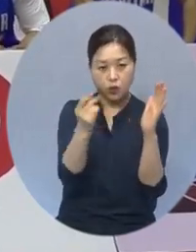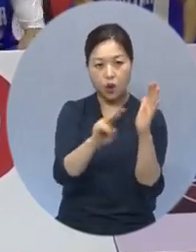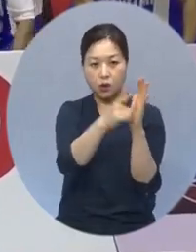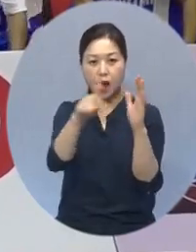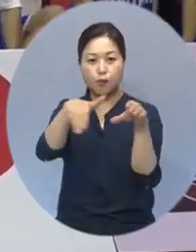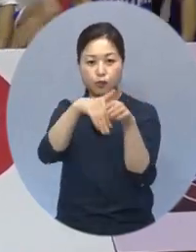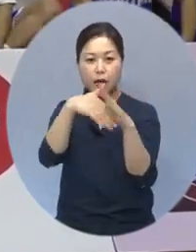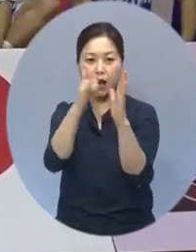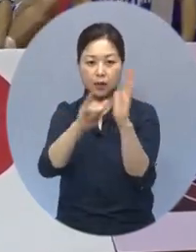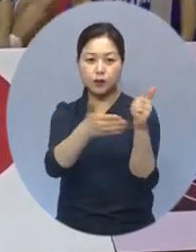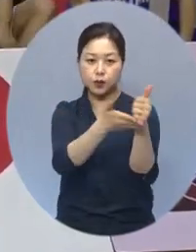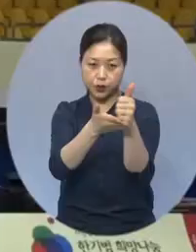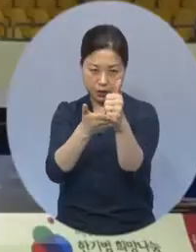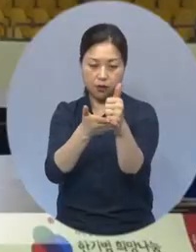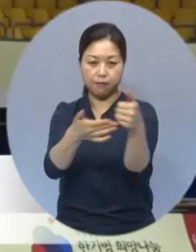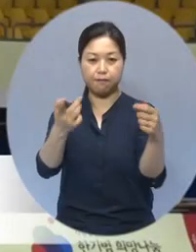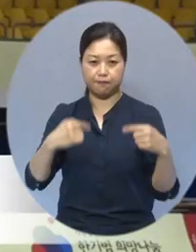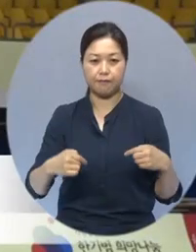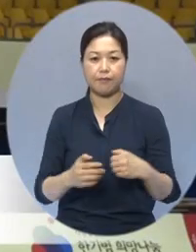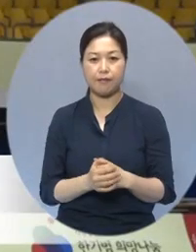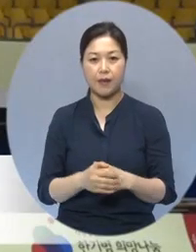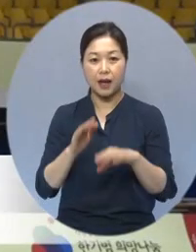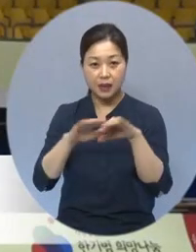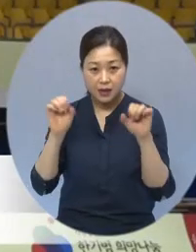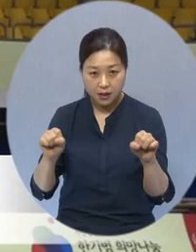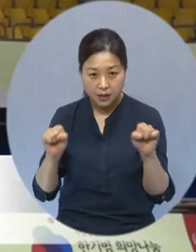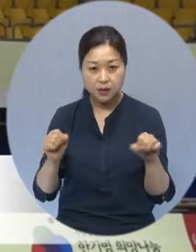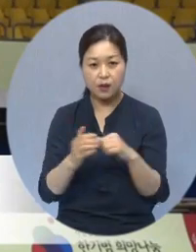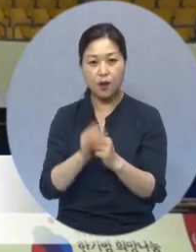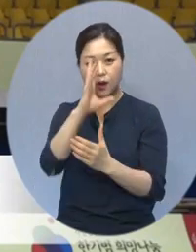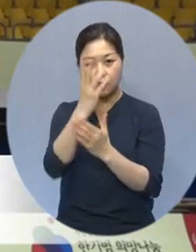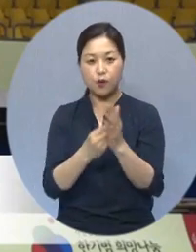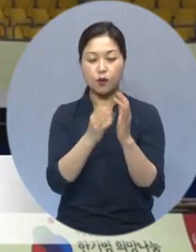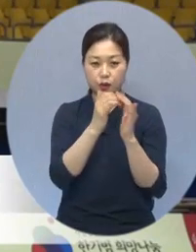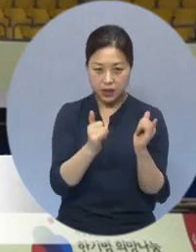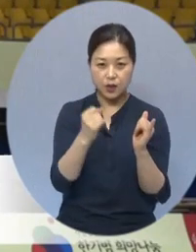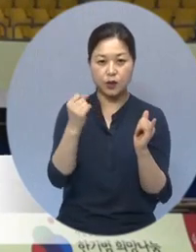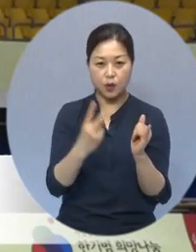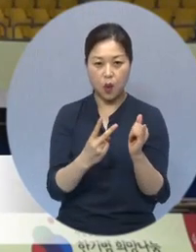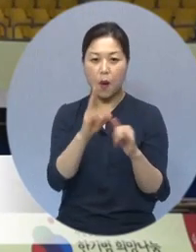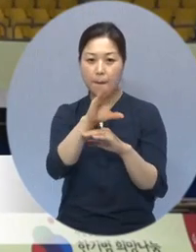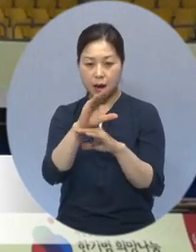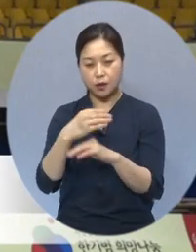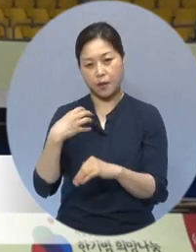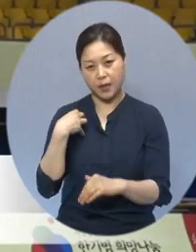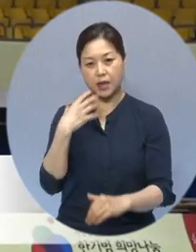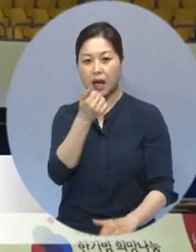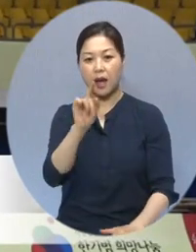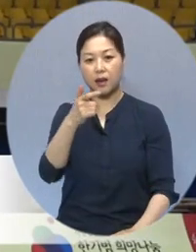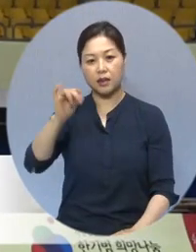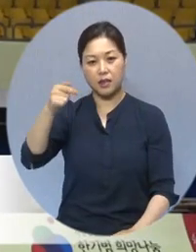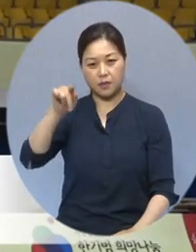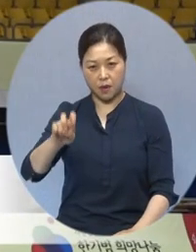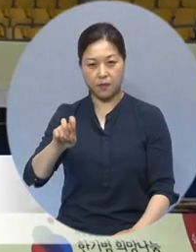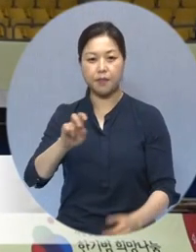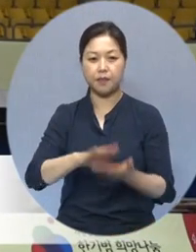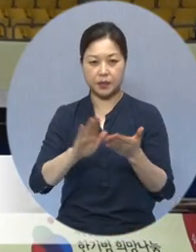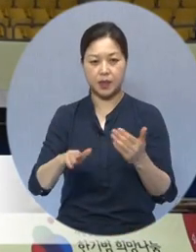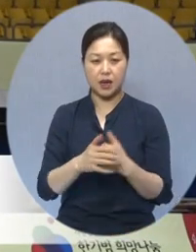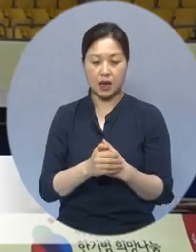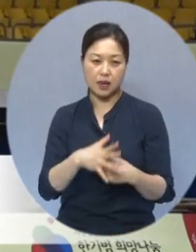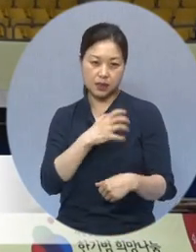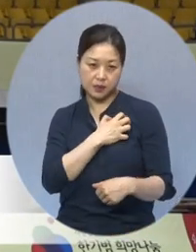초청해 함께했습니다. 안녕하세요. 농구인이자 방송인 한기범입니다. 심장병